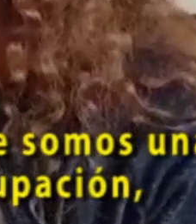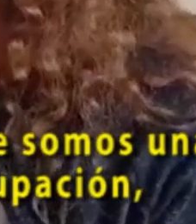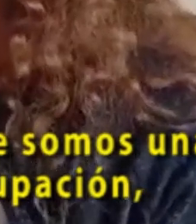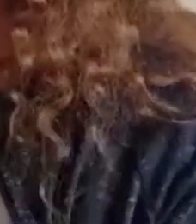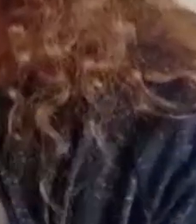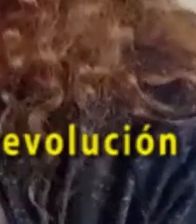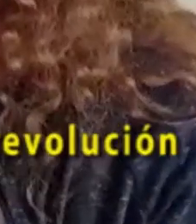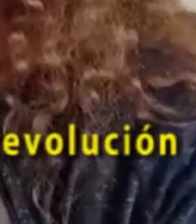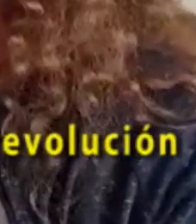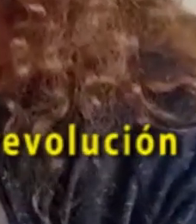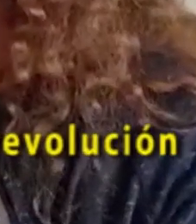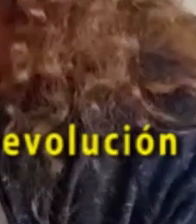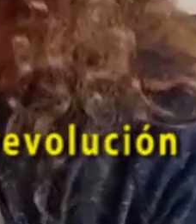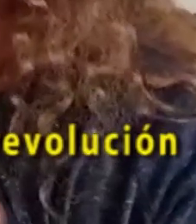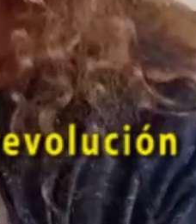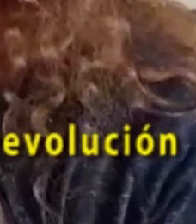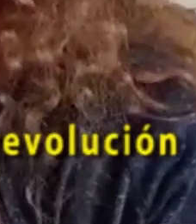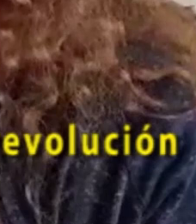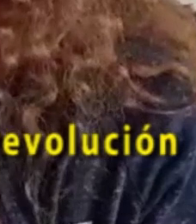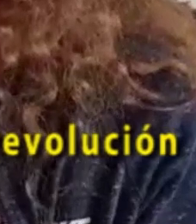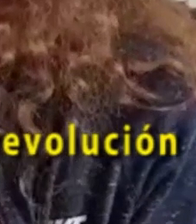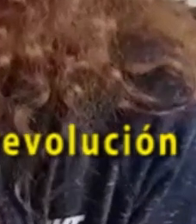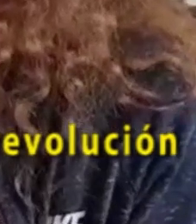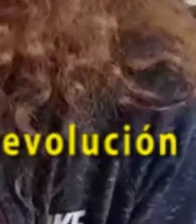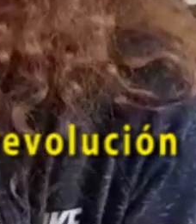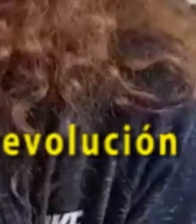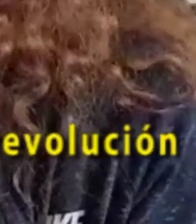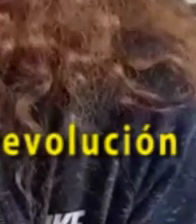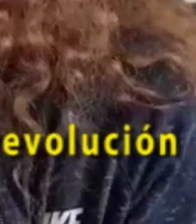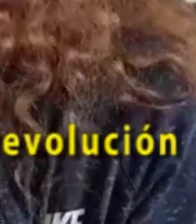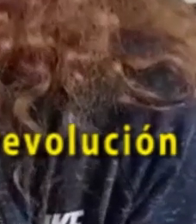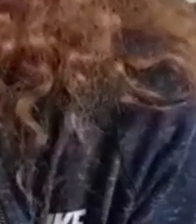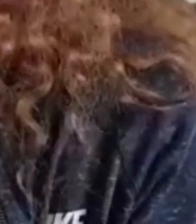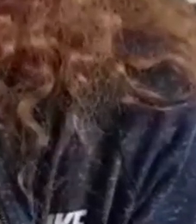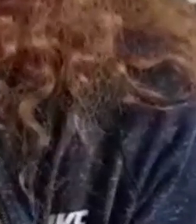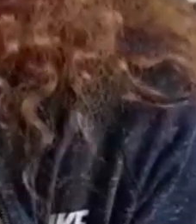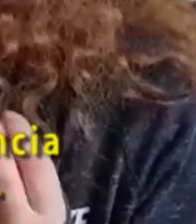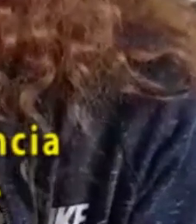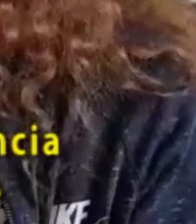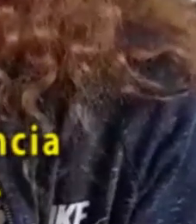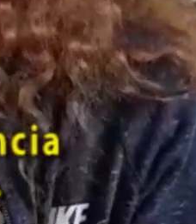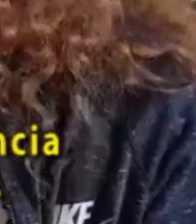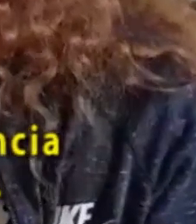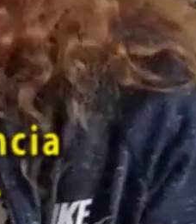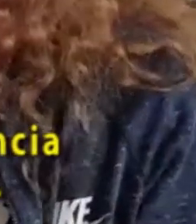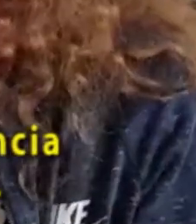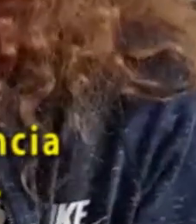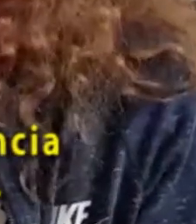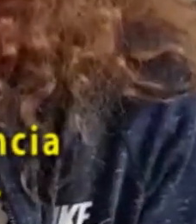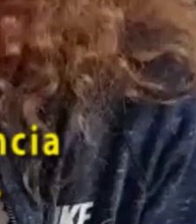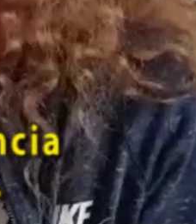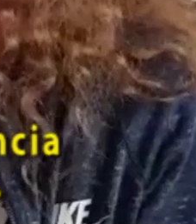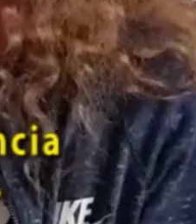وانه احنا جيل ورثنا احتلال، بس مصرين نورث ثورة، لانه الثورة هي شرط